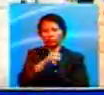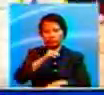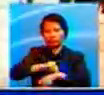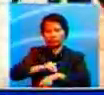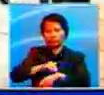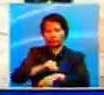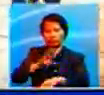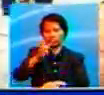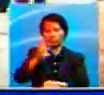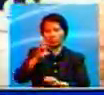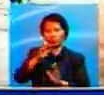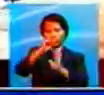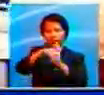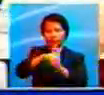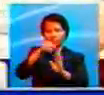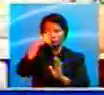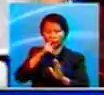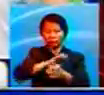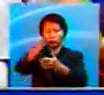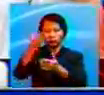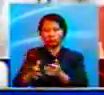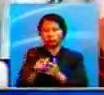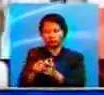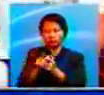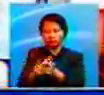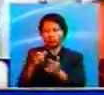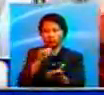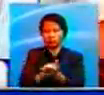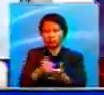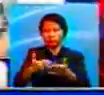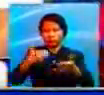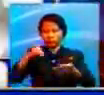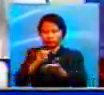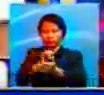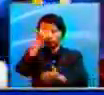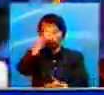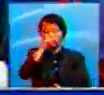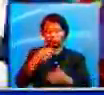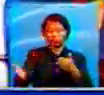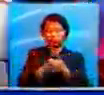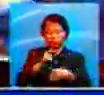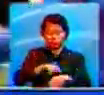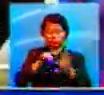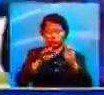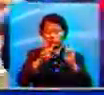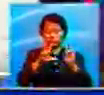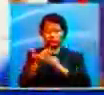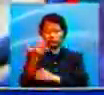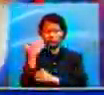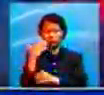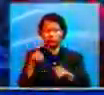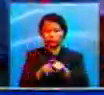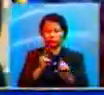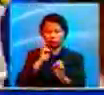masa kira-kira 40 minit untuk menamatkan larian itu. Sebelum itu, Datuk Seri Najib yang tiba pukul 7.45 pagi